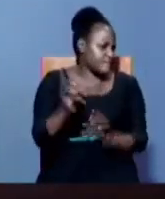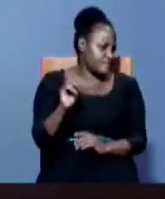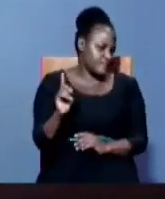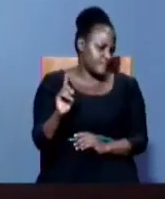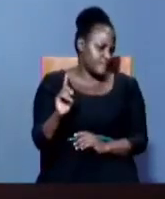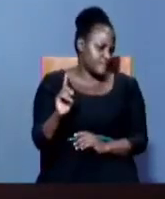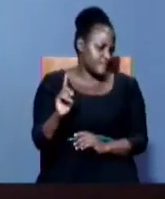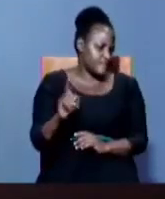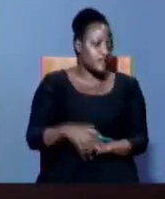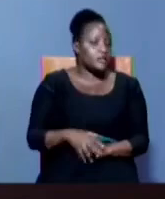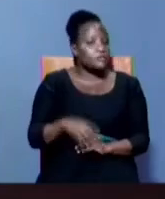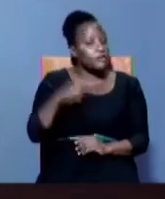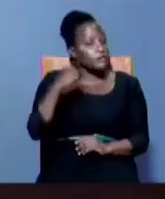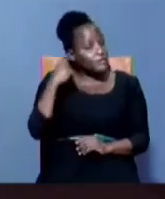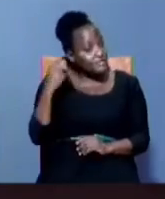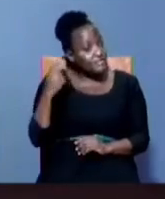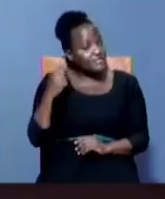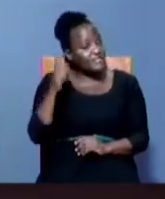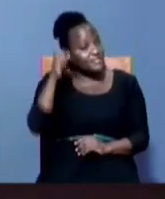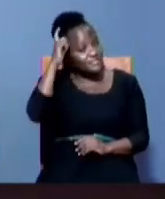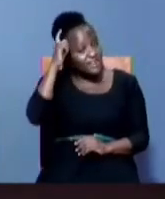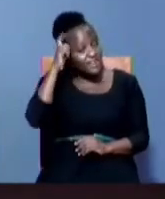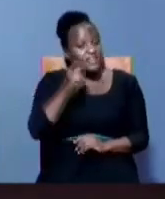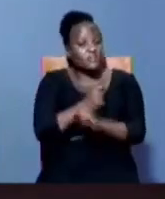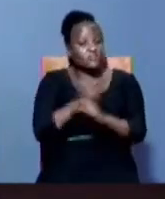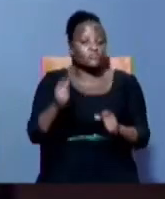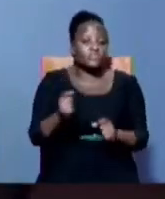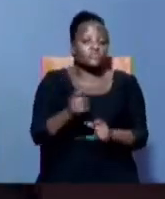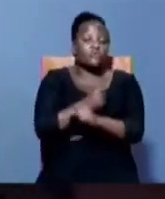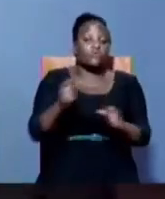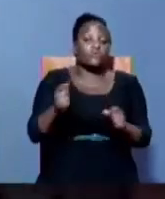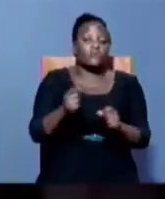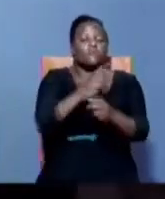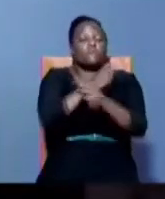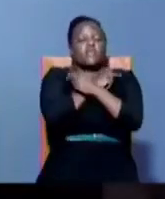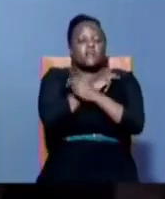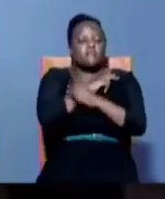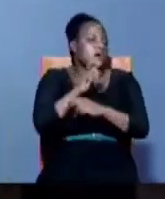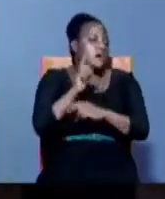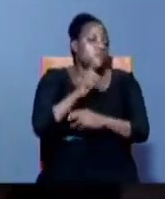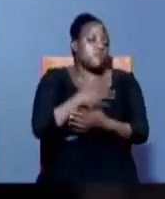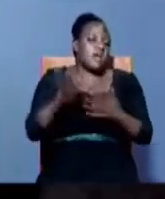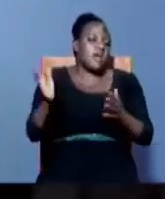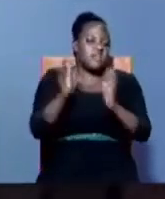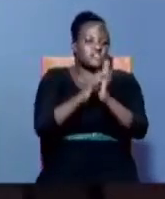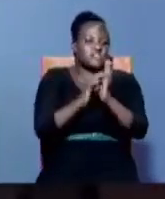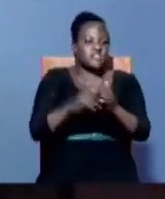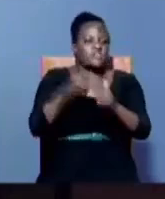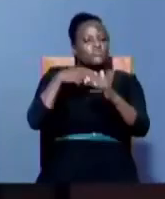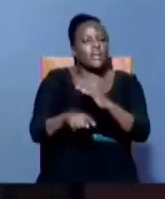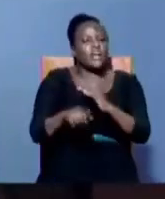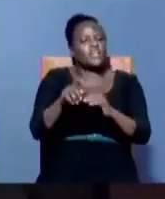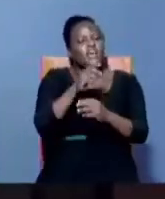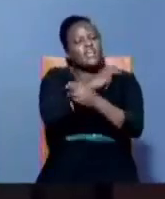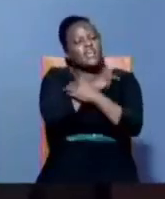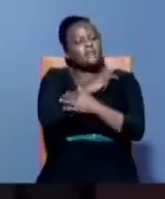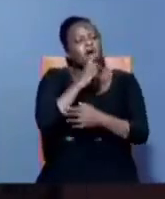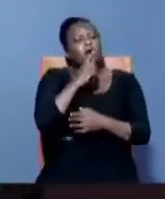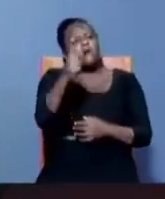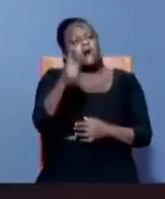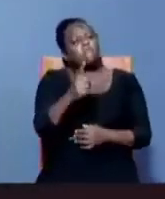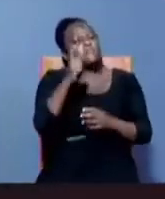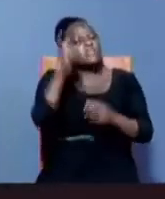unaposikia shetani anatuhubiri leo, tumeokolewa kwa neema, hatuna haja ya sheria, tuko ndani ya neema, mwambie